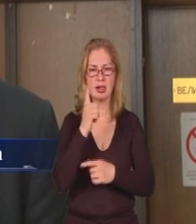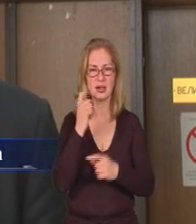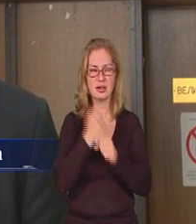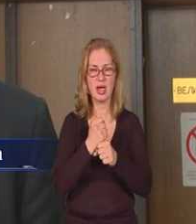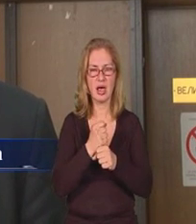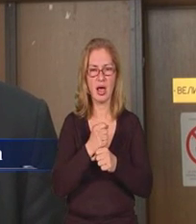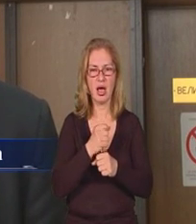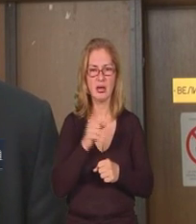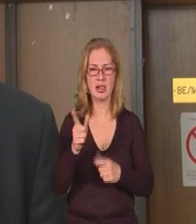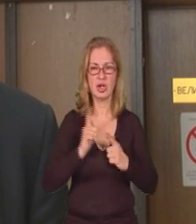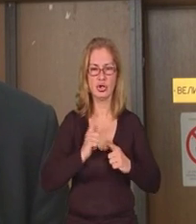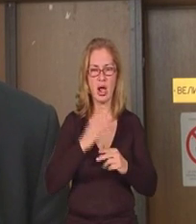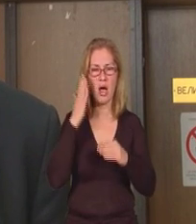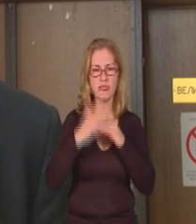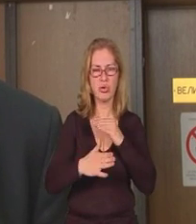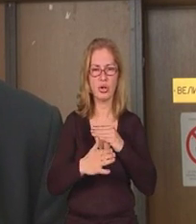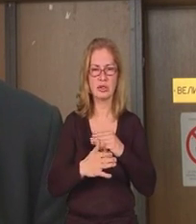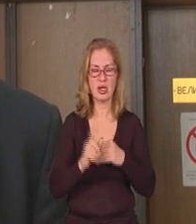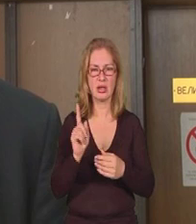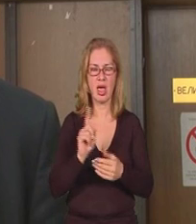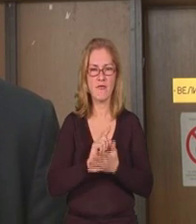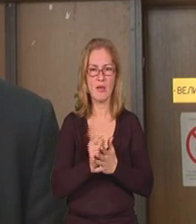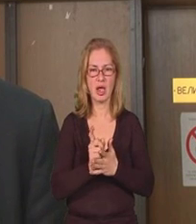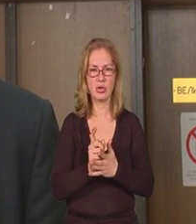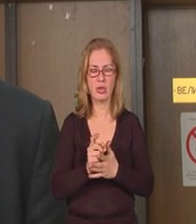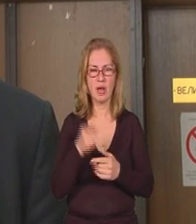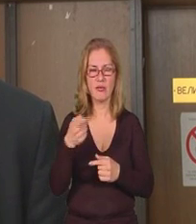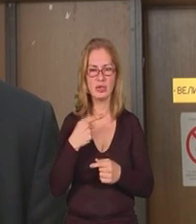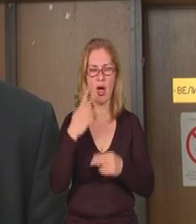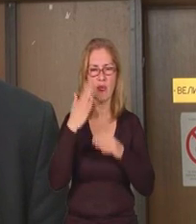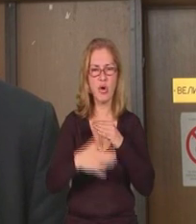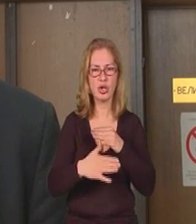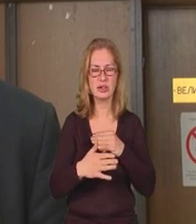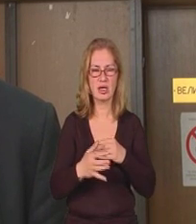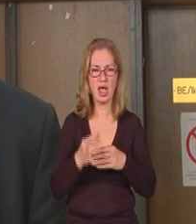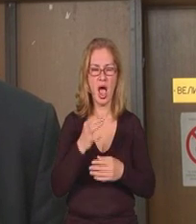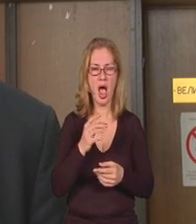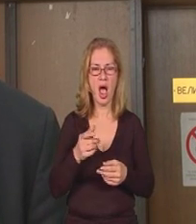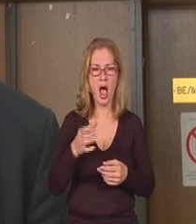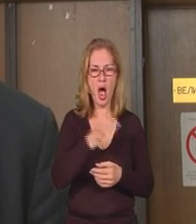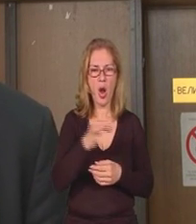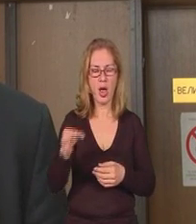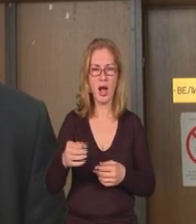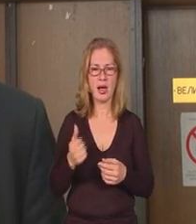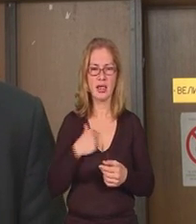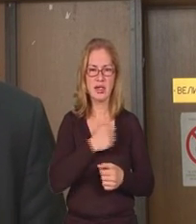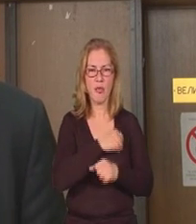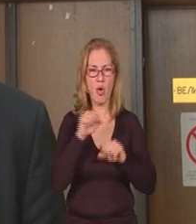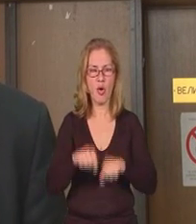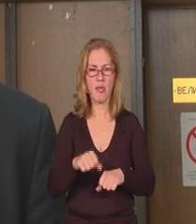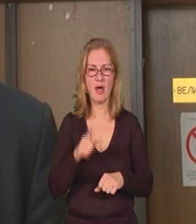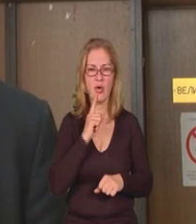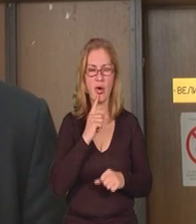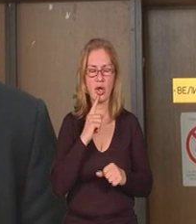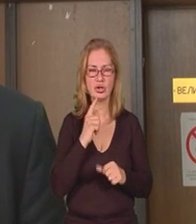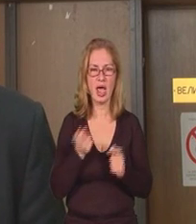dočekao minut do 12. Da smo jedna od posljednjih lokalnih samouprava koja će uslediti praktično svoj budžet sa izmenom